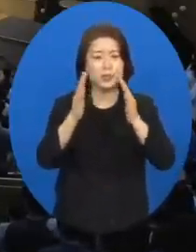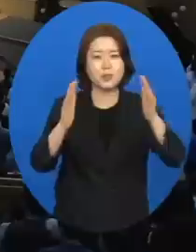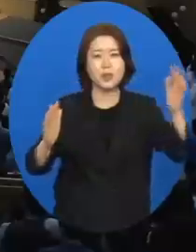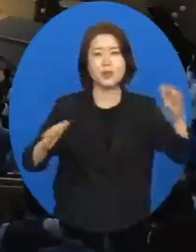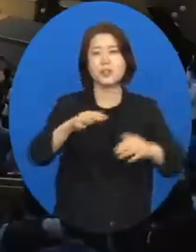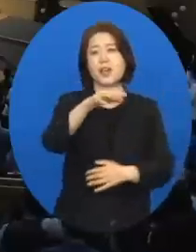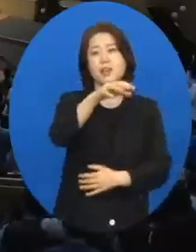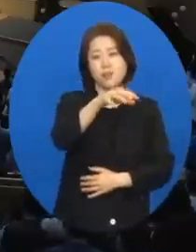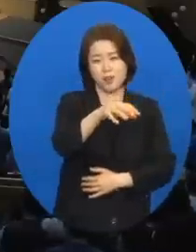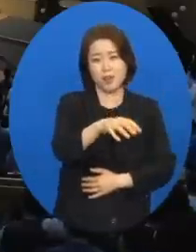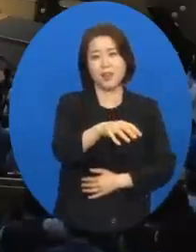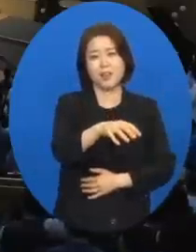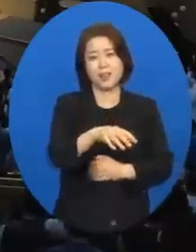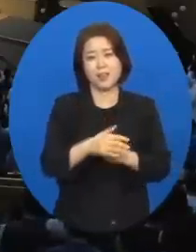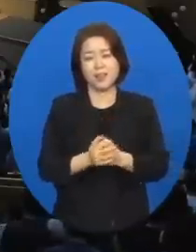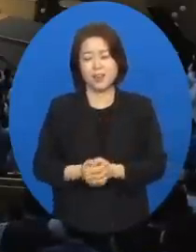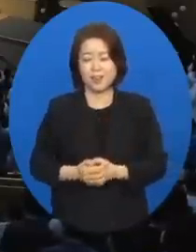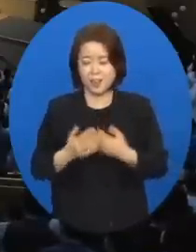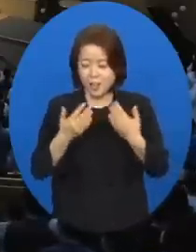푸른 초장과